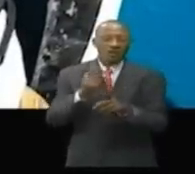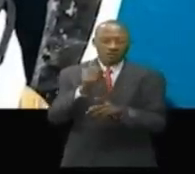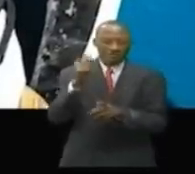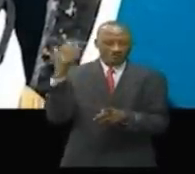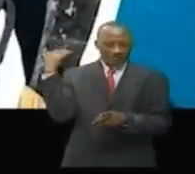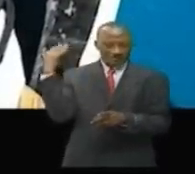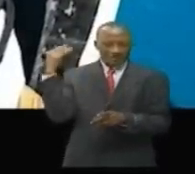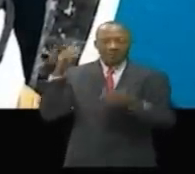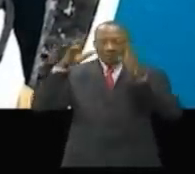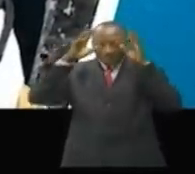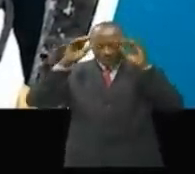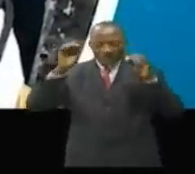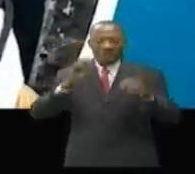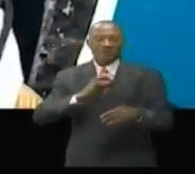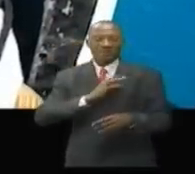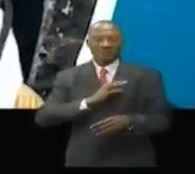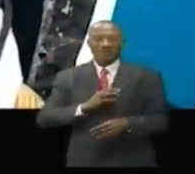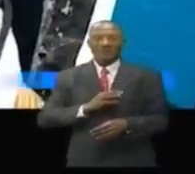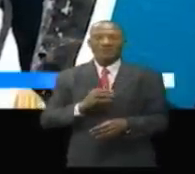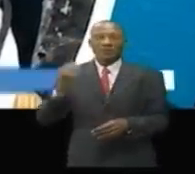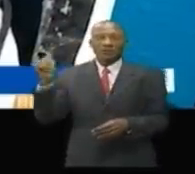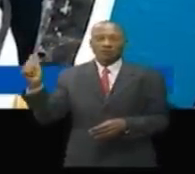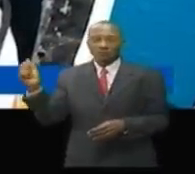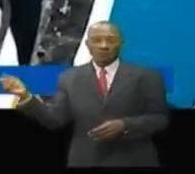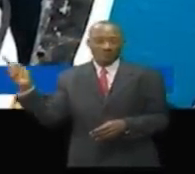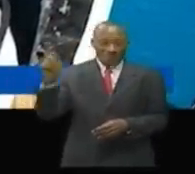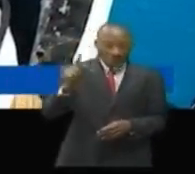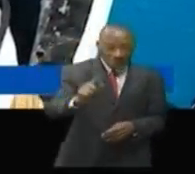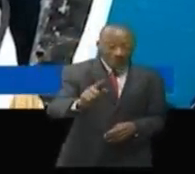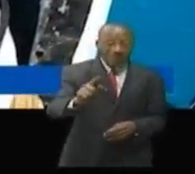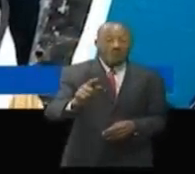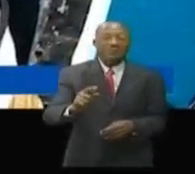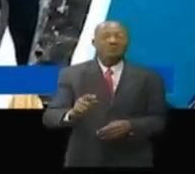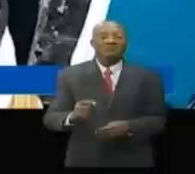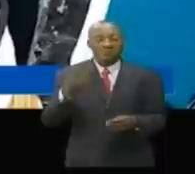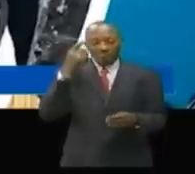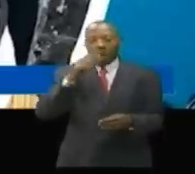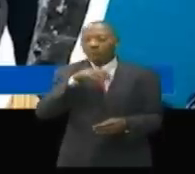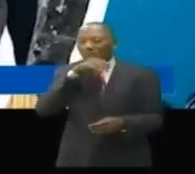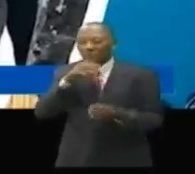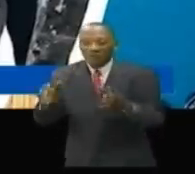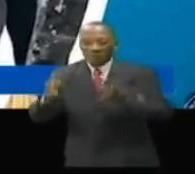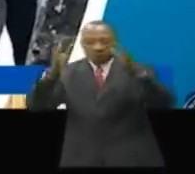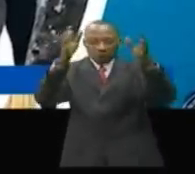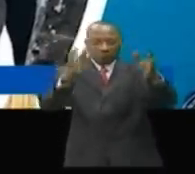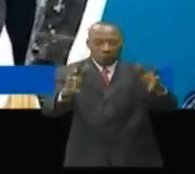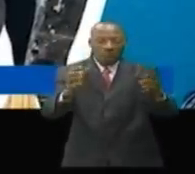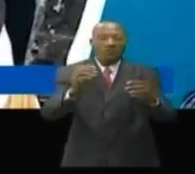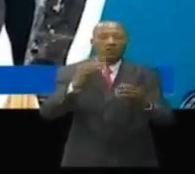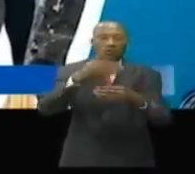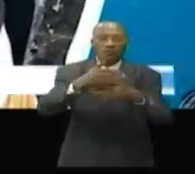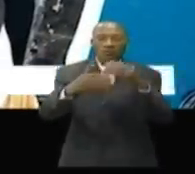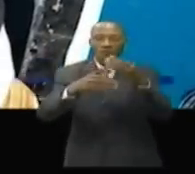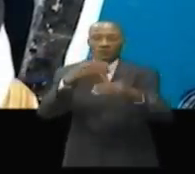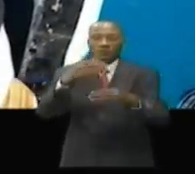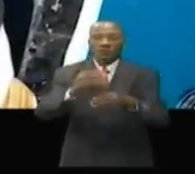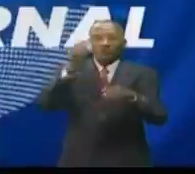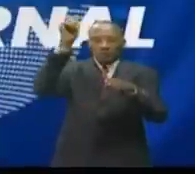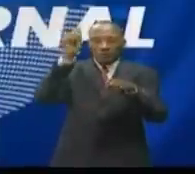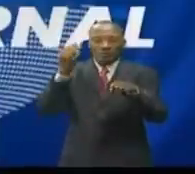Félix-Antoine Tshisekedi de Tshilombo, a procédé à la pose de la première pierre pour la construction des ports en eau profonde des